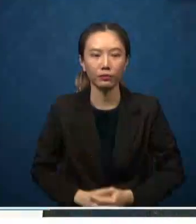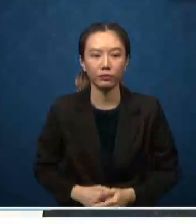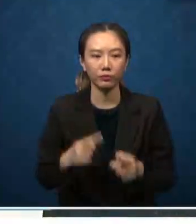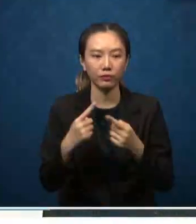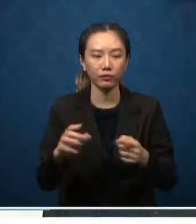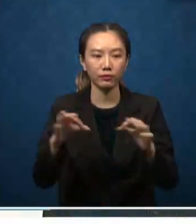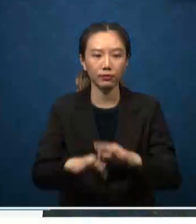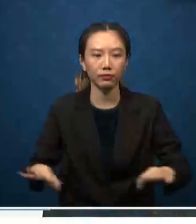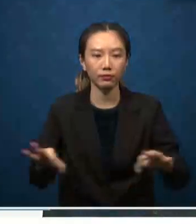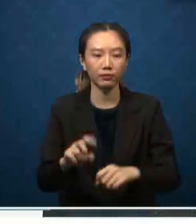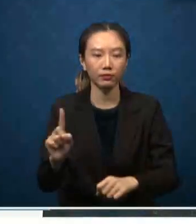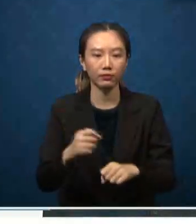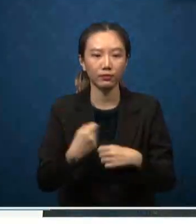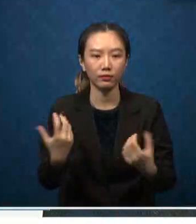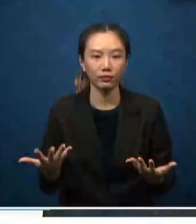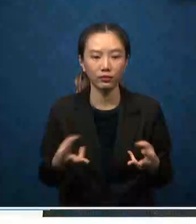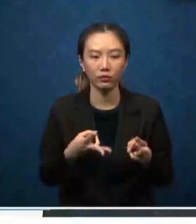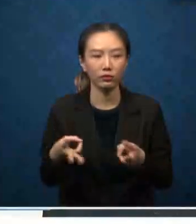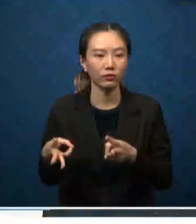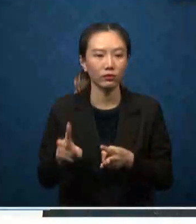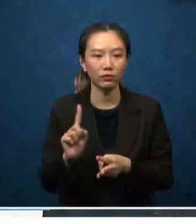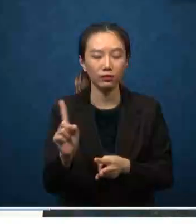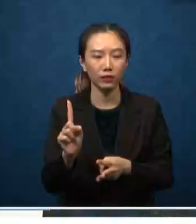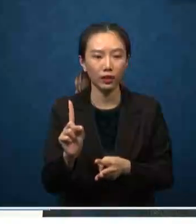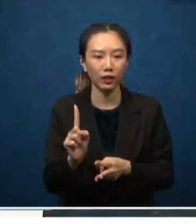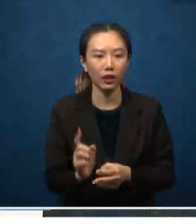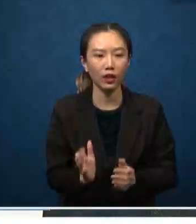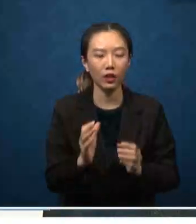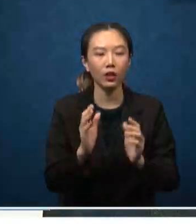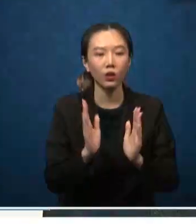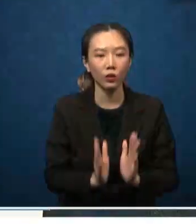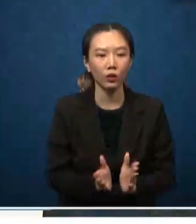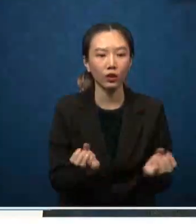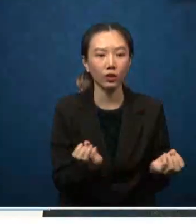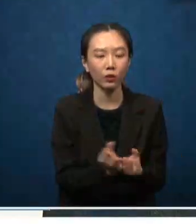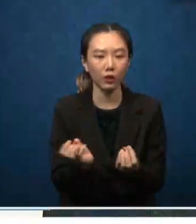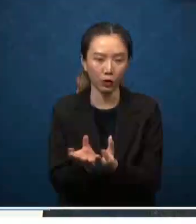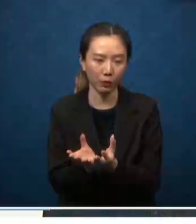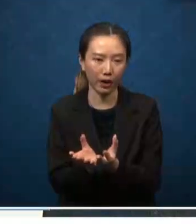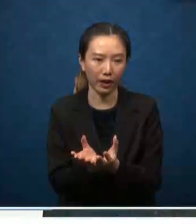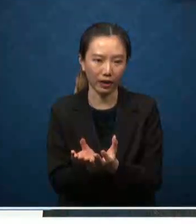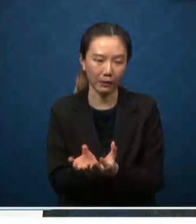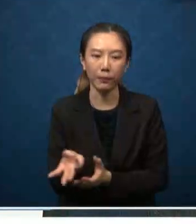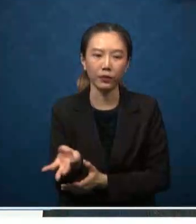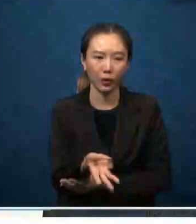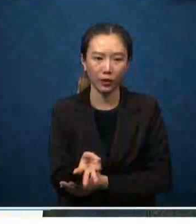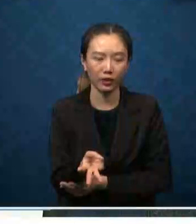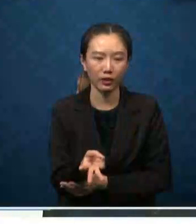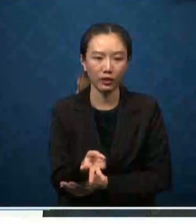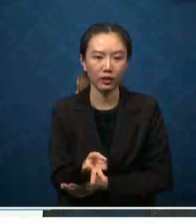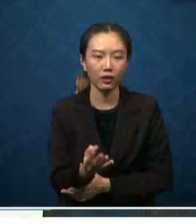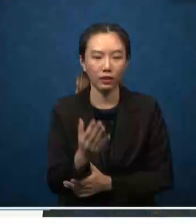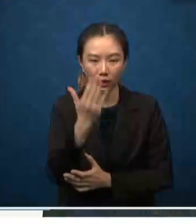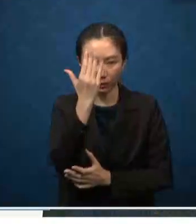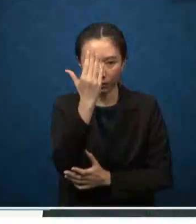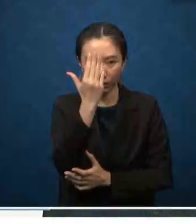ดก็คืออย่างไรครับท่านประธานครับทำอย่างไรให้เหยื่อเนี่ยสูญเสียน้อยที่สุดเพราะหลาย